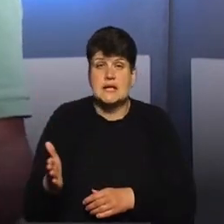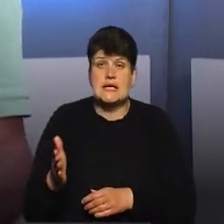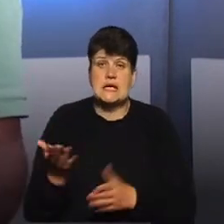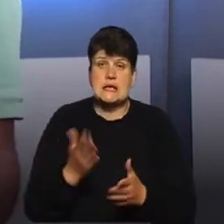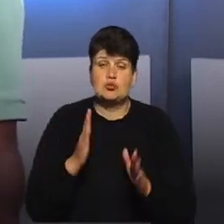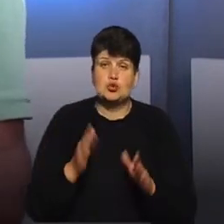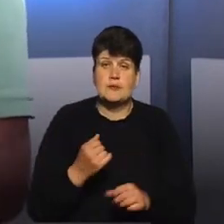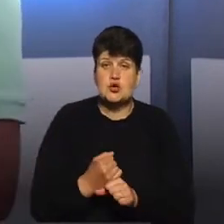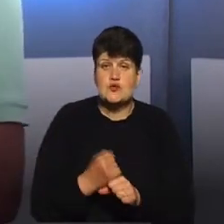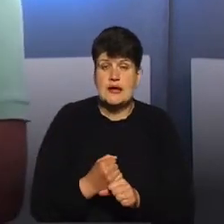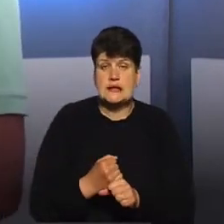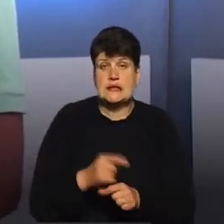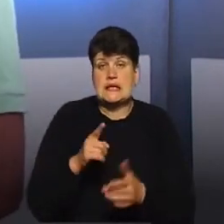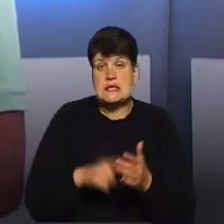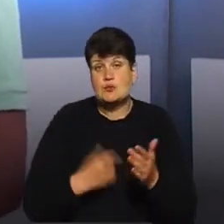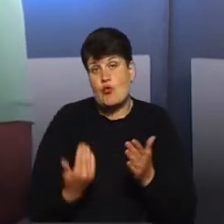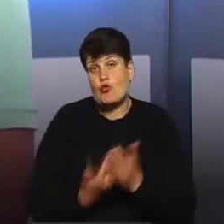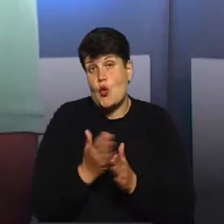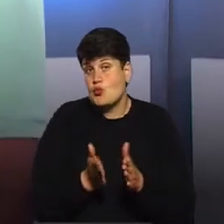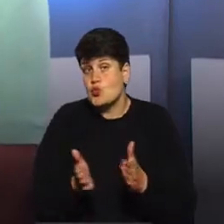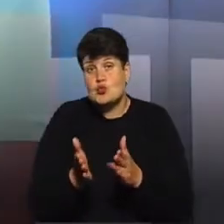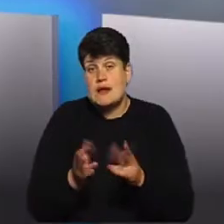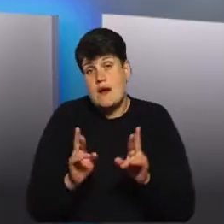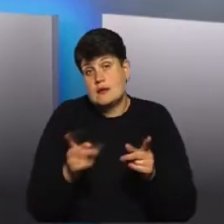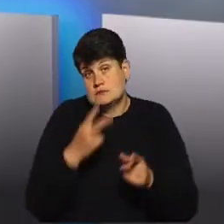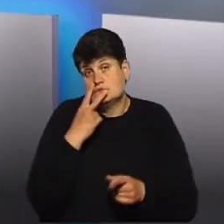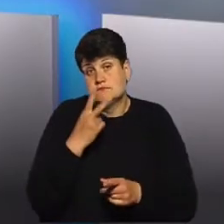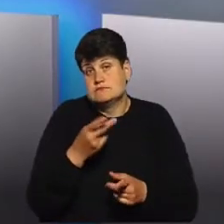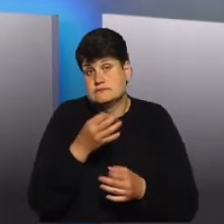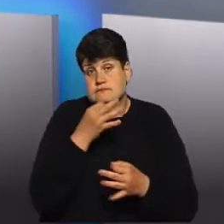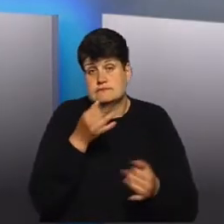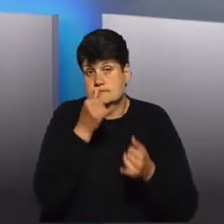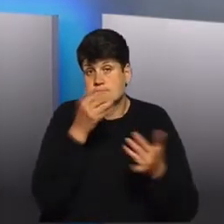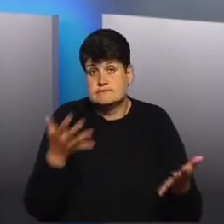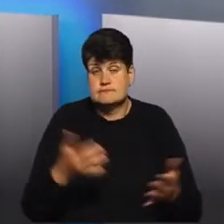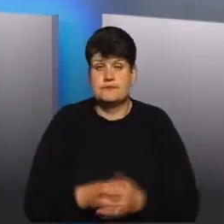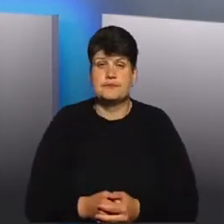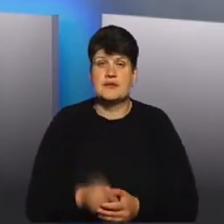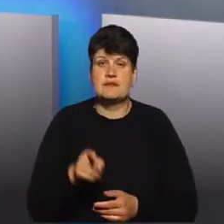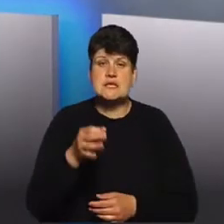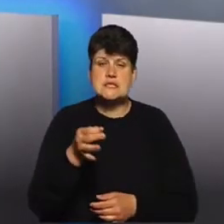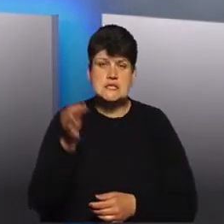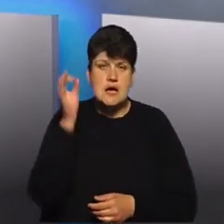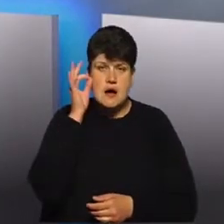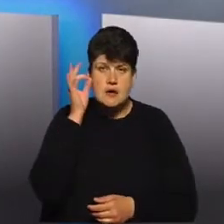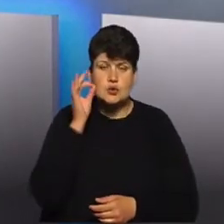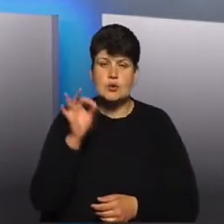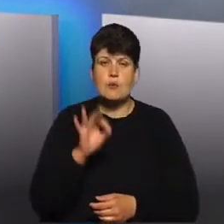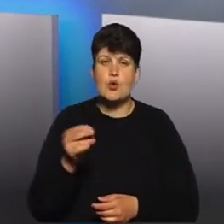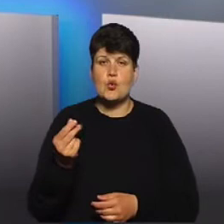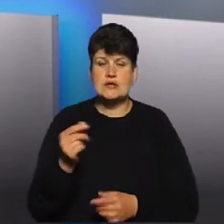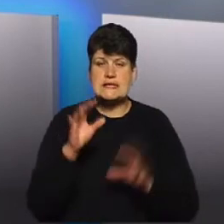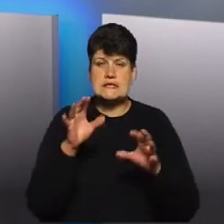в новому руслі, але як воно буде, ми зараз не можемо про це говорити. Що про кошти? От ви вже згадуєте, законопроєкт передбачає додаткове